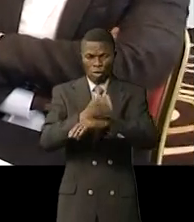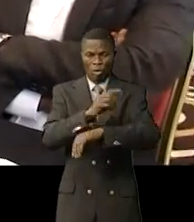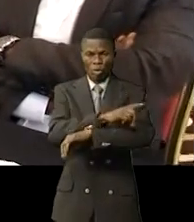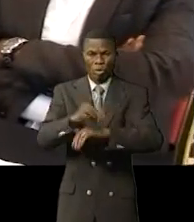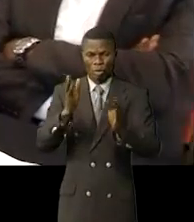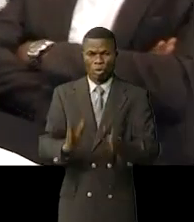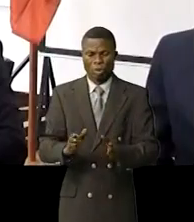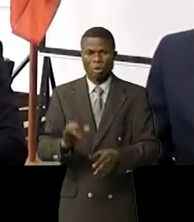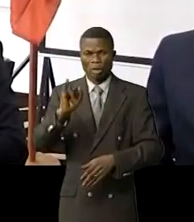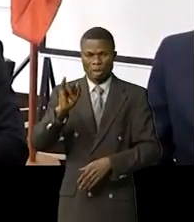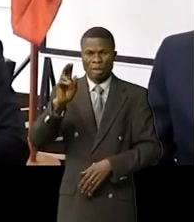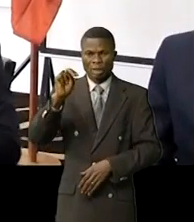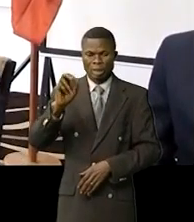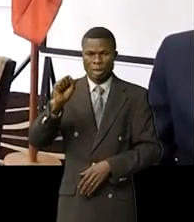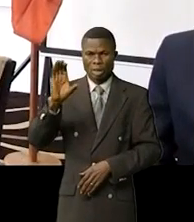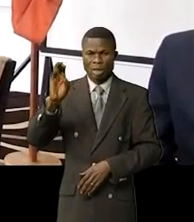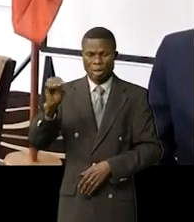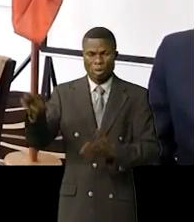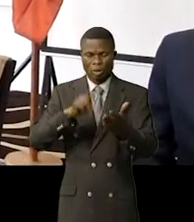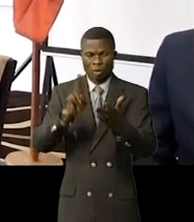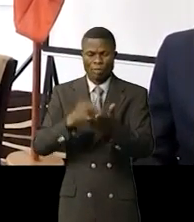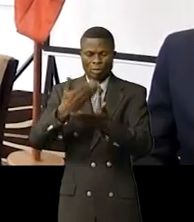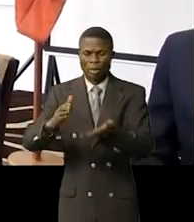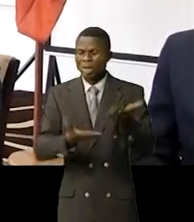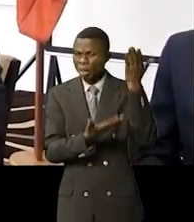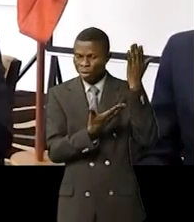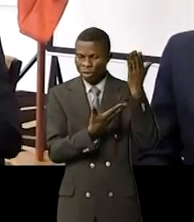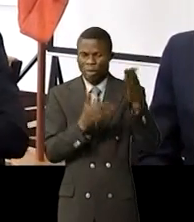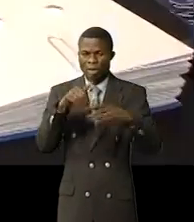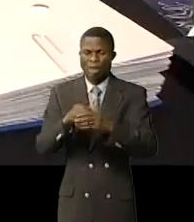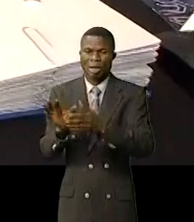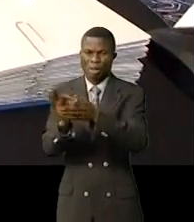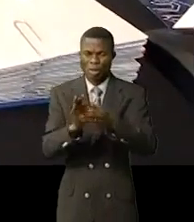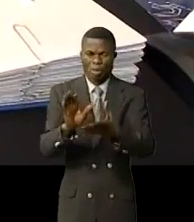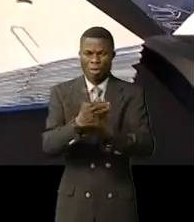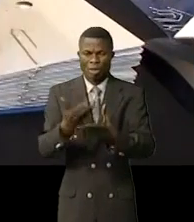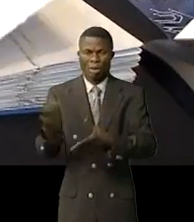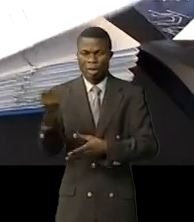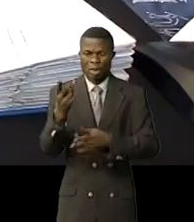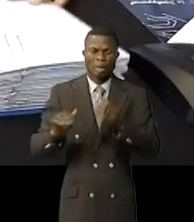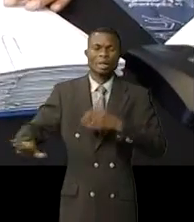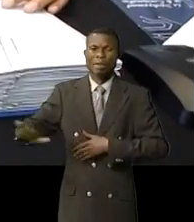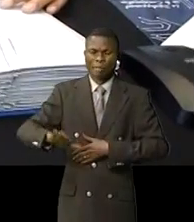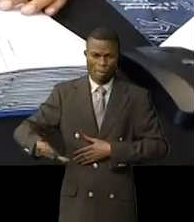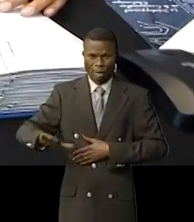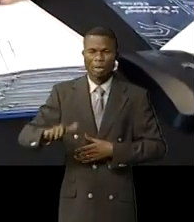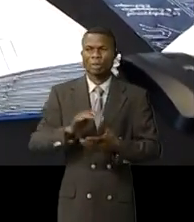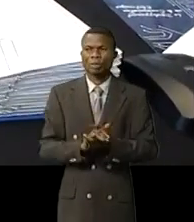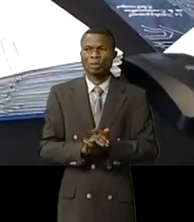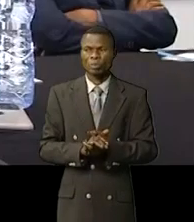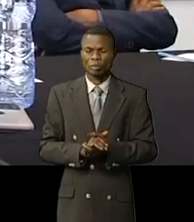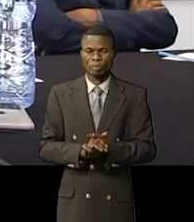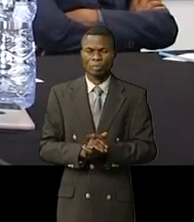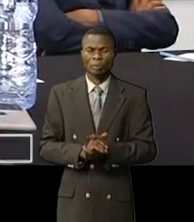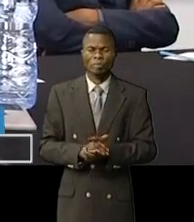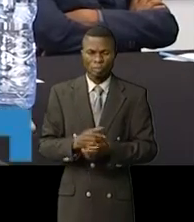d'administration de l'INACOM, cette signature est une étape importante dans la coopération entre les deux institutions. Une étape